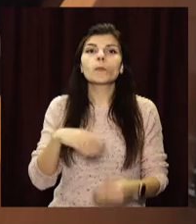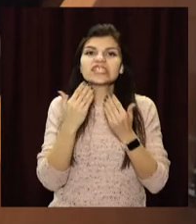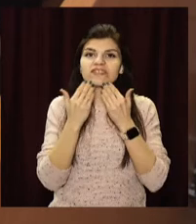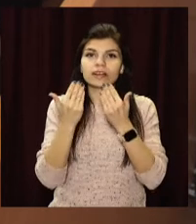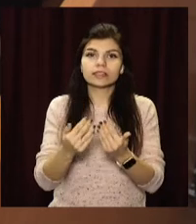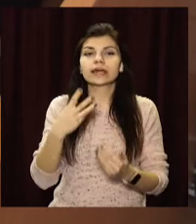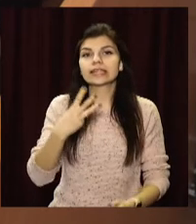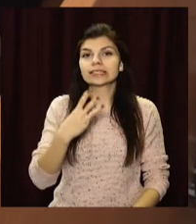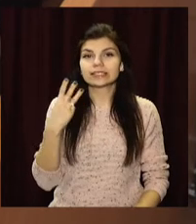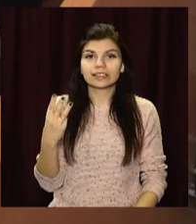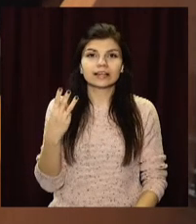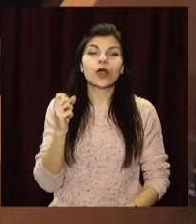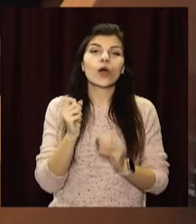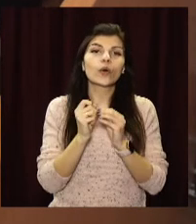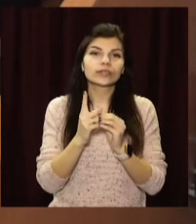звернення